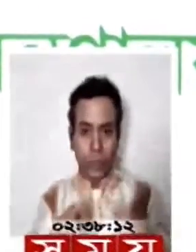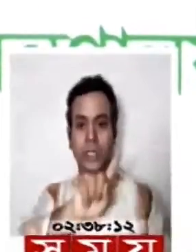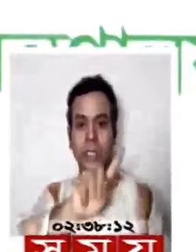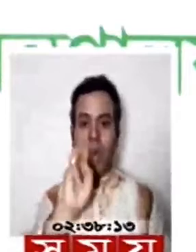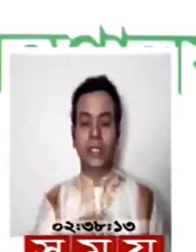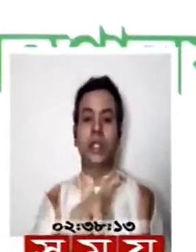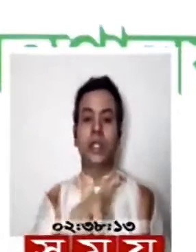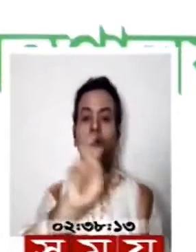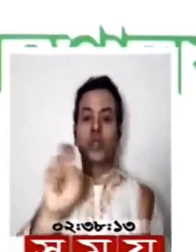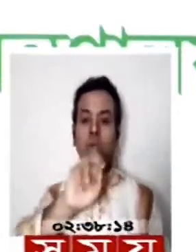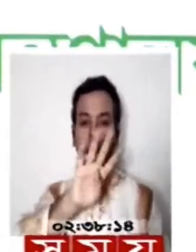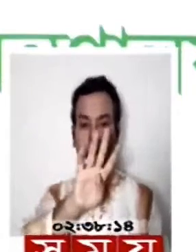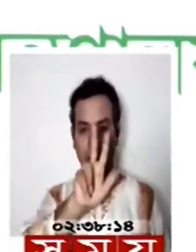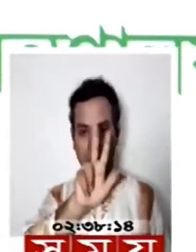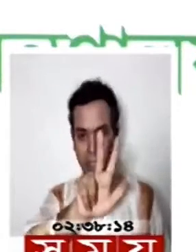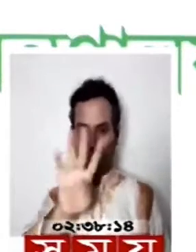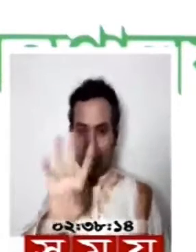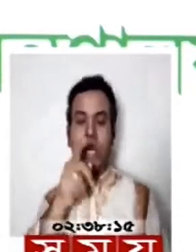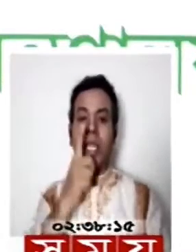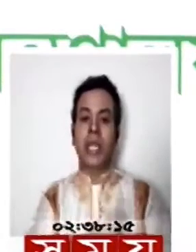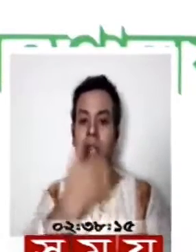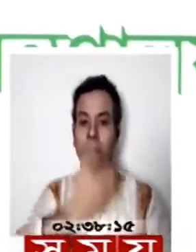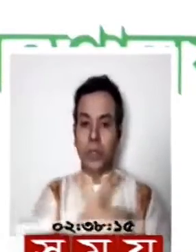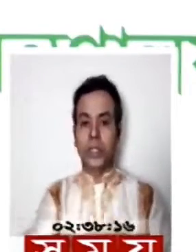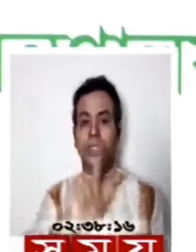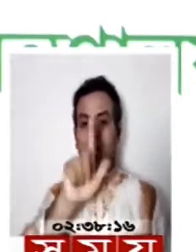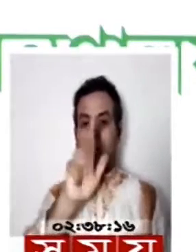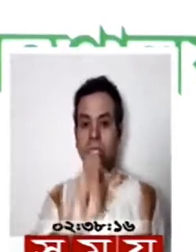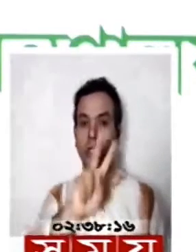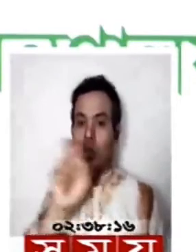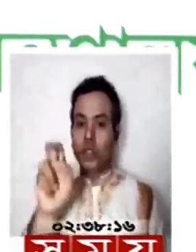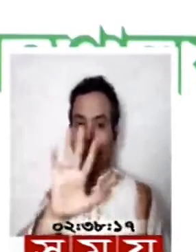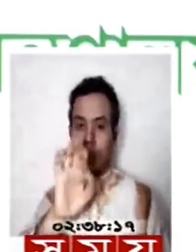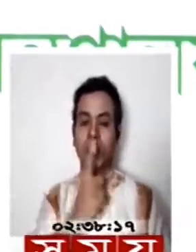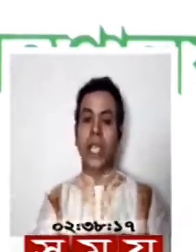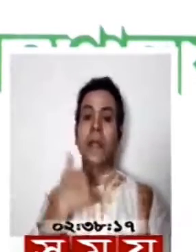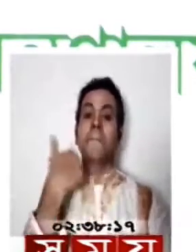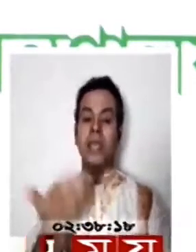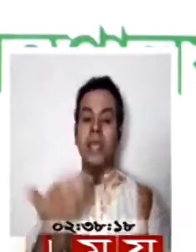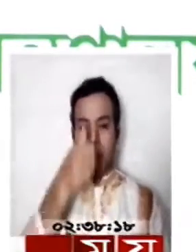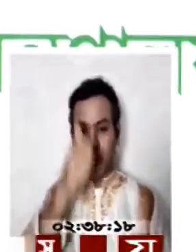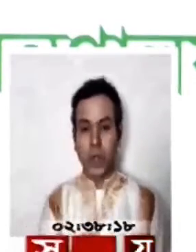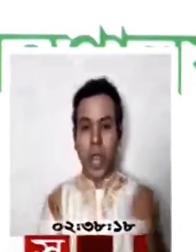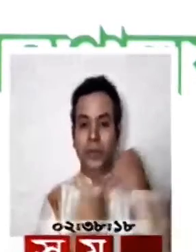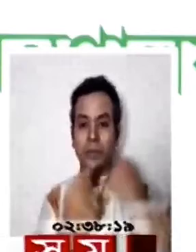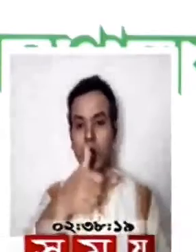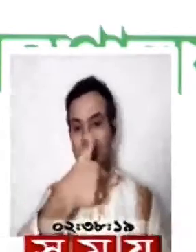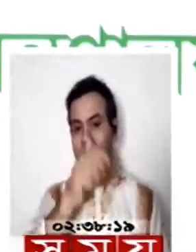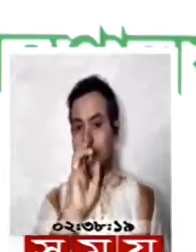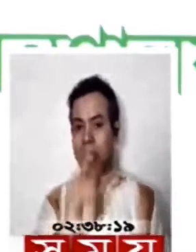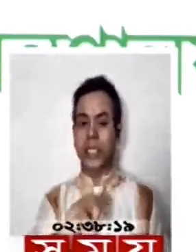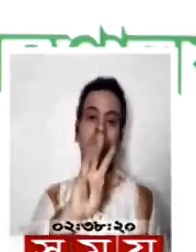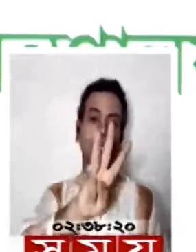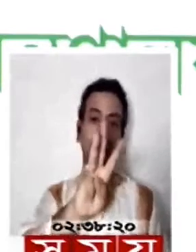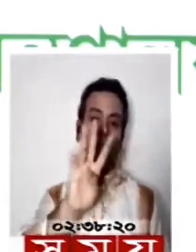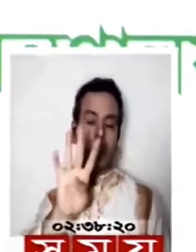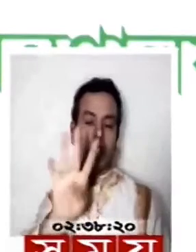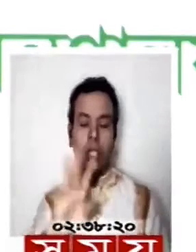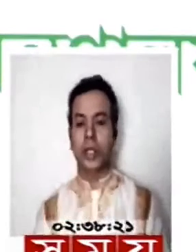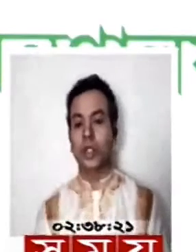এ পর্যন্ত 2,028 জন। মোট আইসোলেশন শয্যা সংখ্যা 13,284টি, ঢাকা